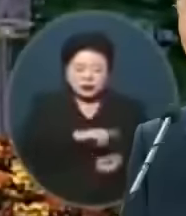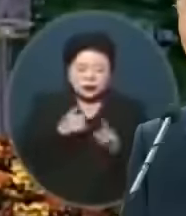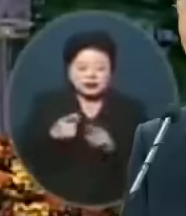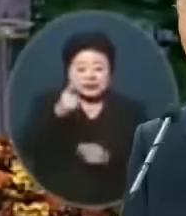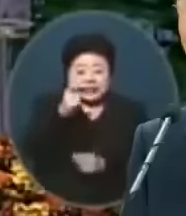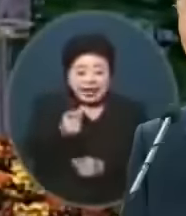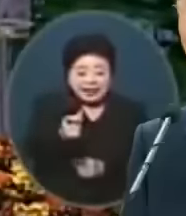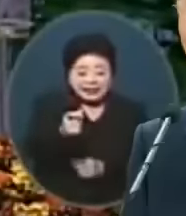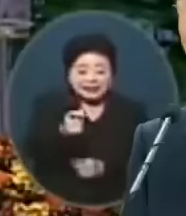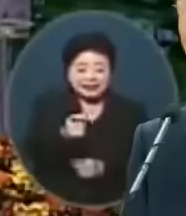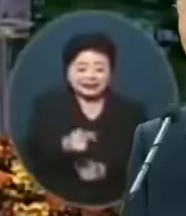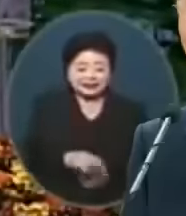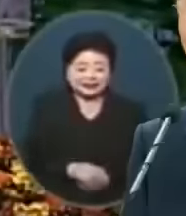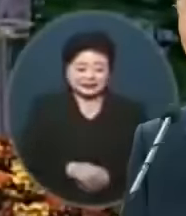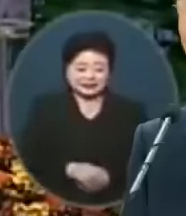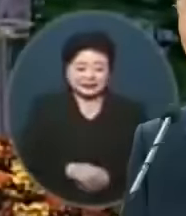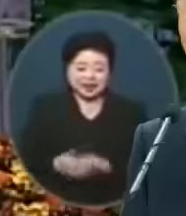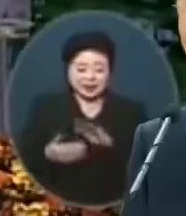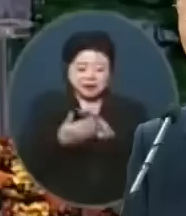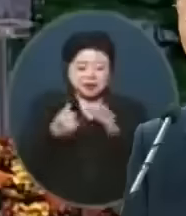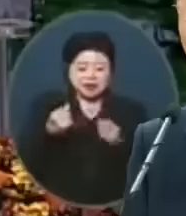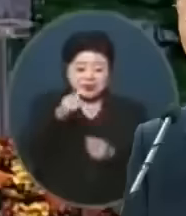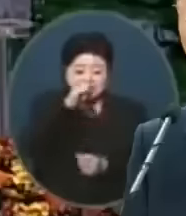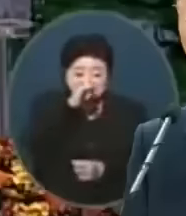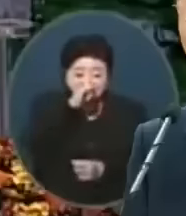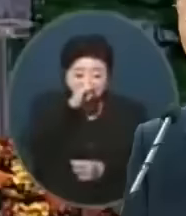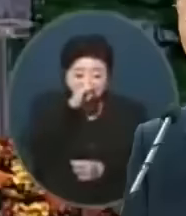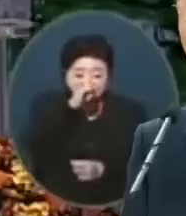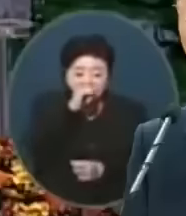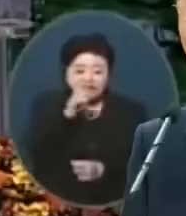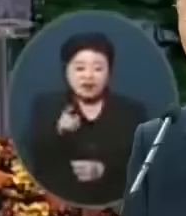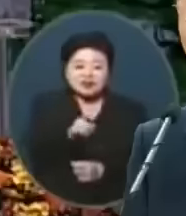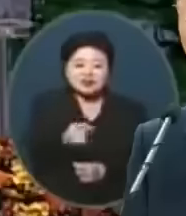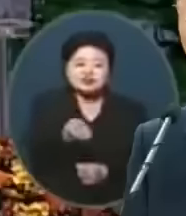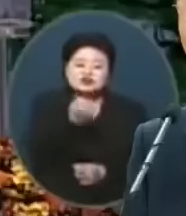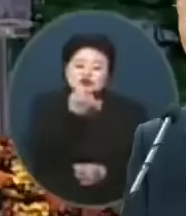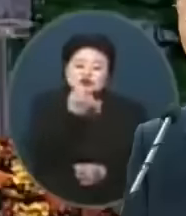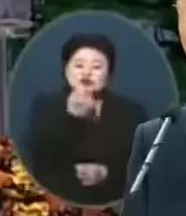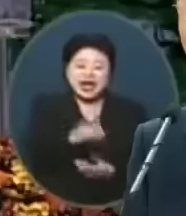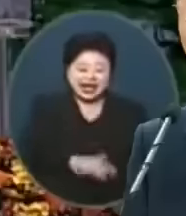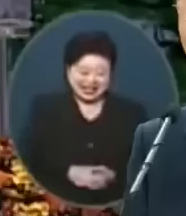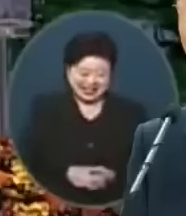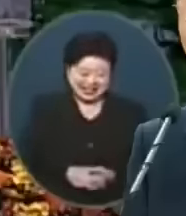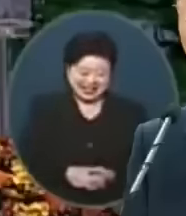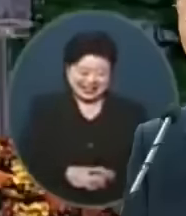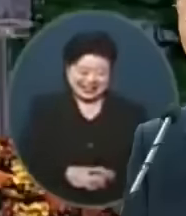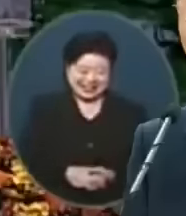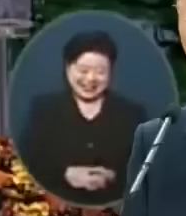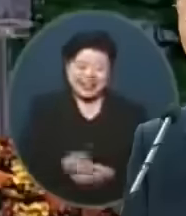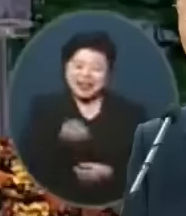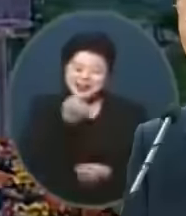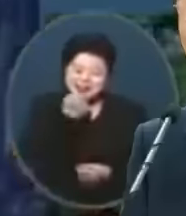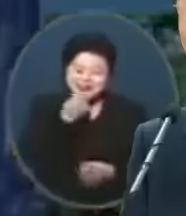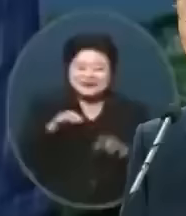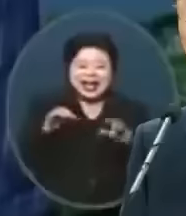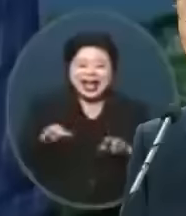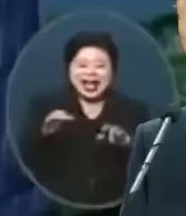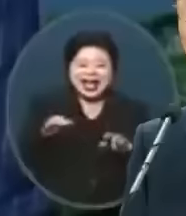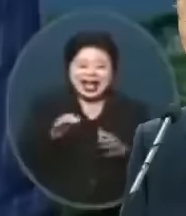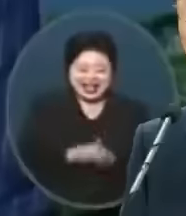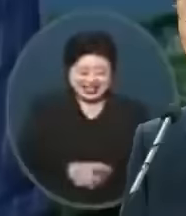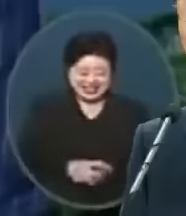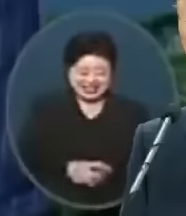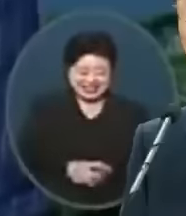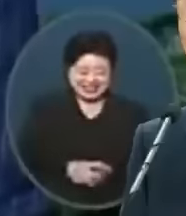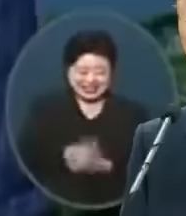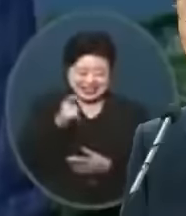강력한 자연 면역 체계가 있는데 그것이 바로 웃음인 것입니다. 웃음이 굉장히